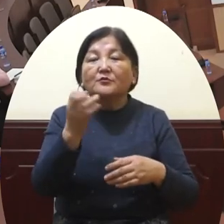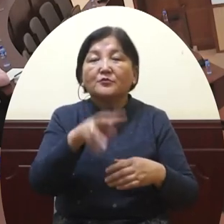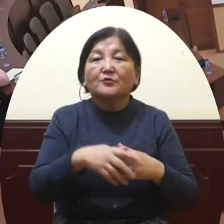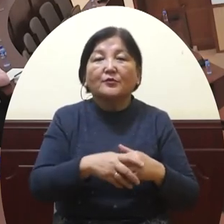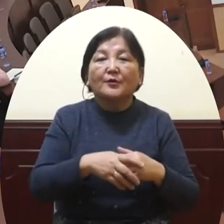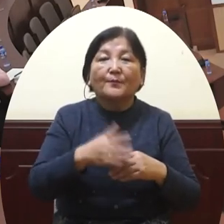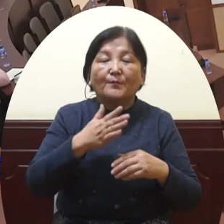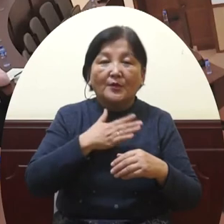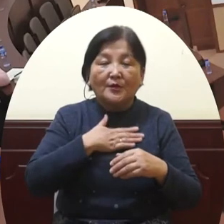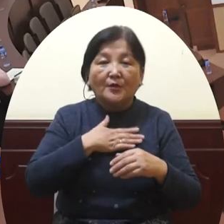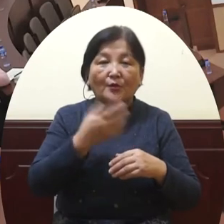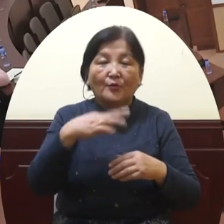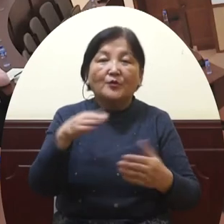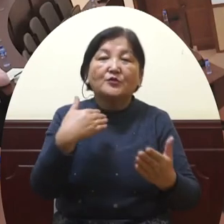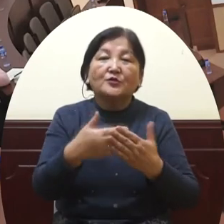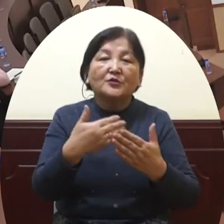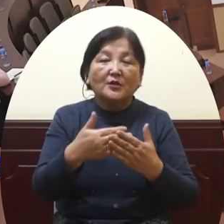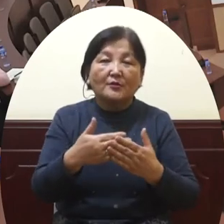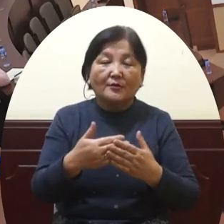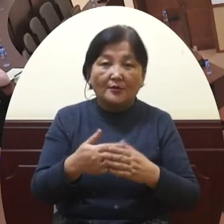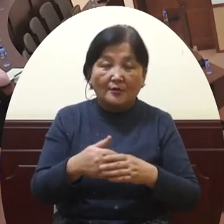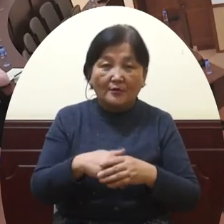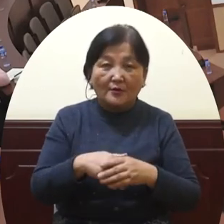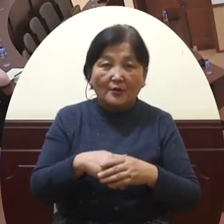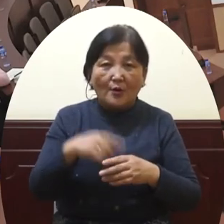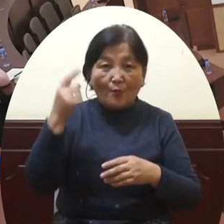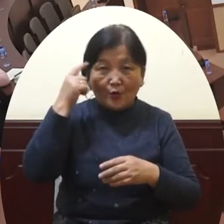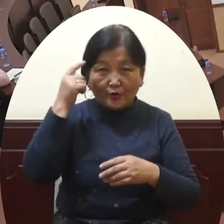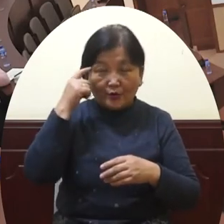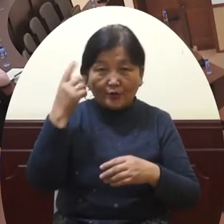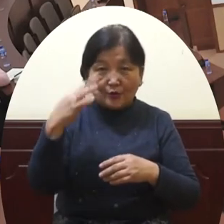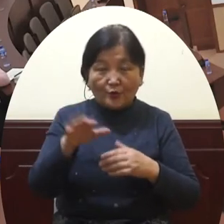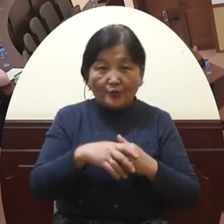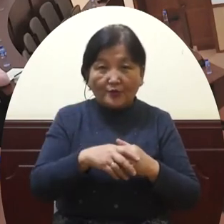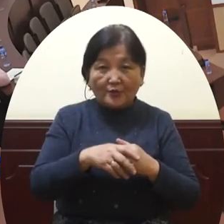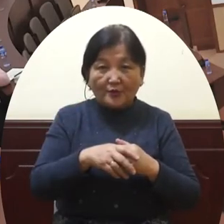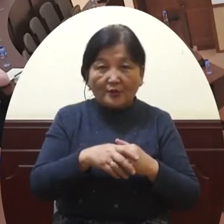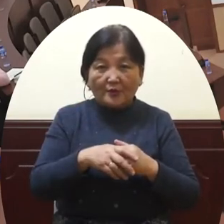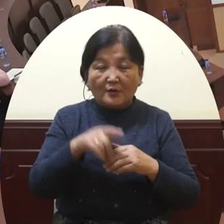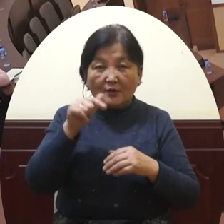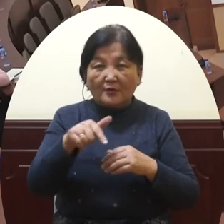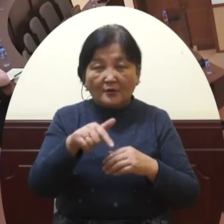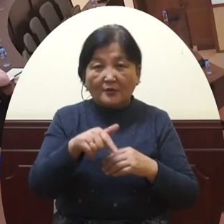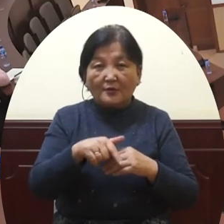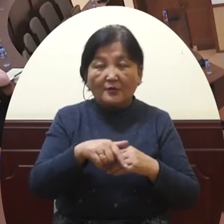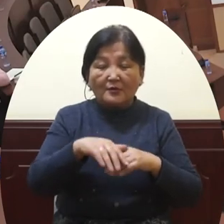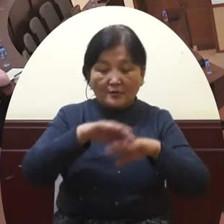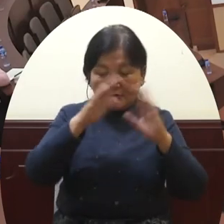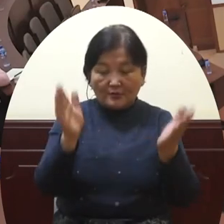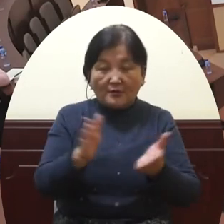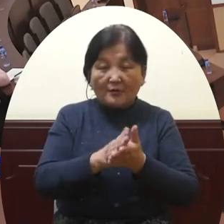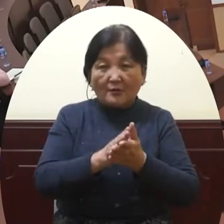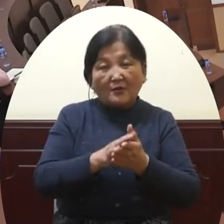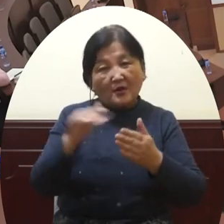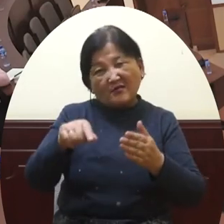Гэтэ тэр хүмүүс нь болохоор одоо жишээлбэл ямар хүн байхаас гар ингээд боловсруулалт хийх юм шиг тэгэхээр ингэж нөгөө жиндэшний ялхаагаар одоо долоо нарийн нөгөө хүмүүстээ одоо